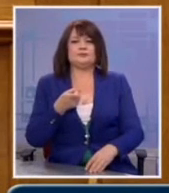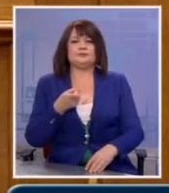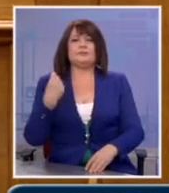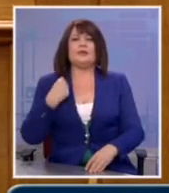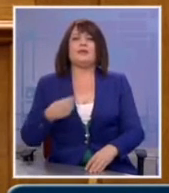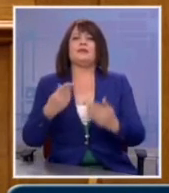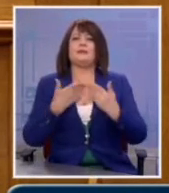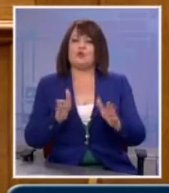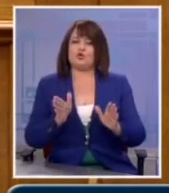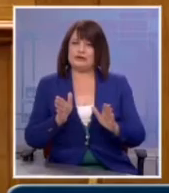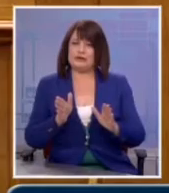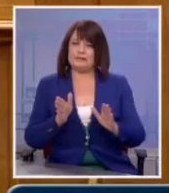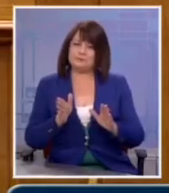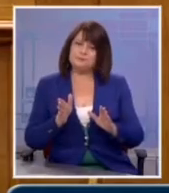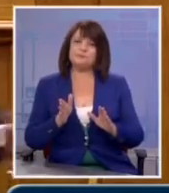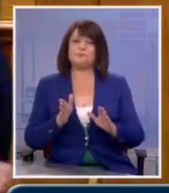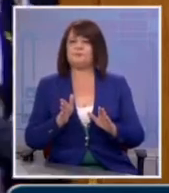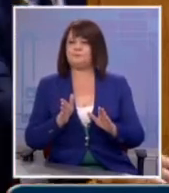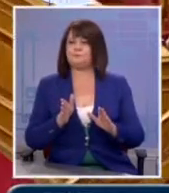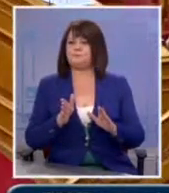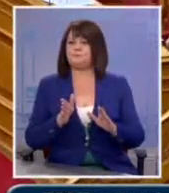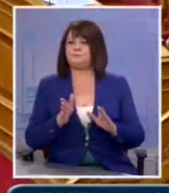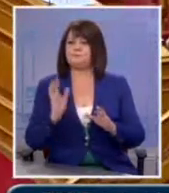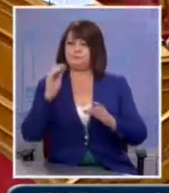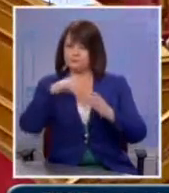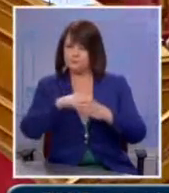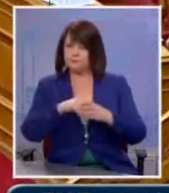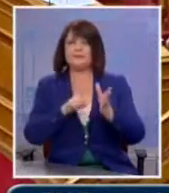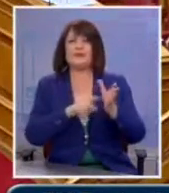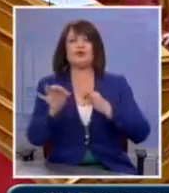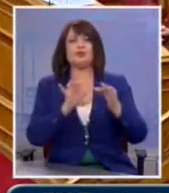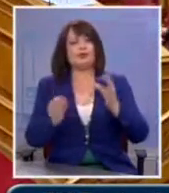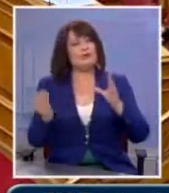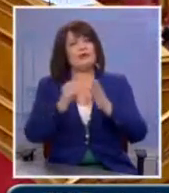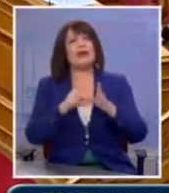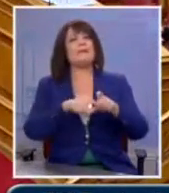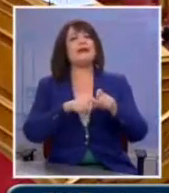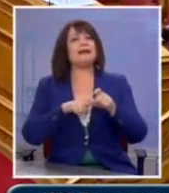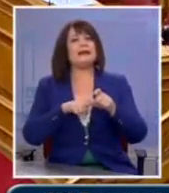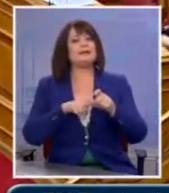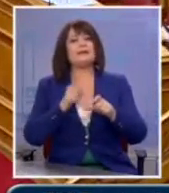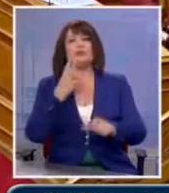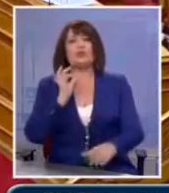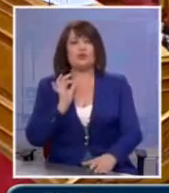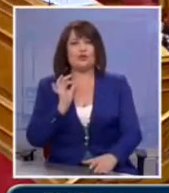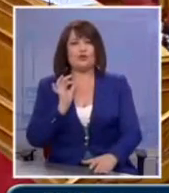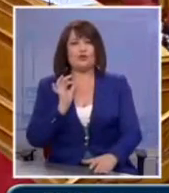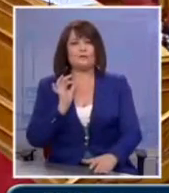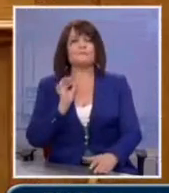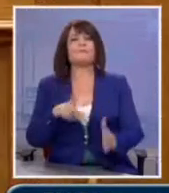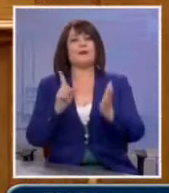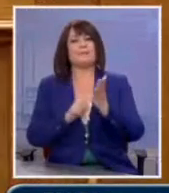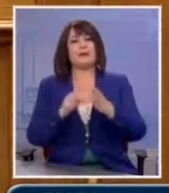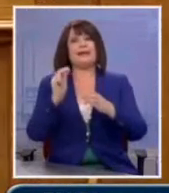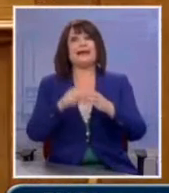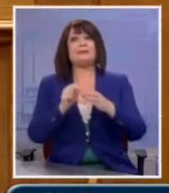δημόσια και παρεμβάλλεται στο συγκεκριμένο νομοσχέδιο διότι πρέπει να